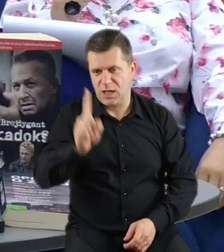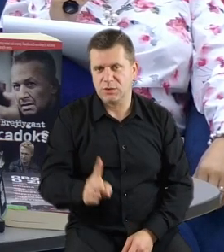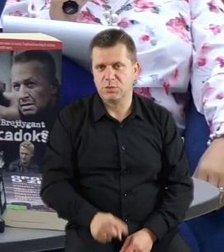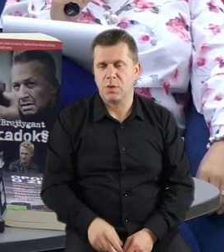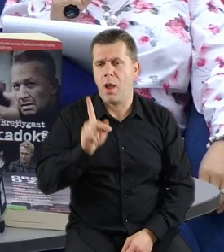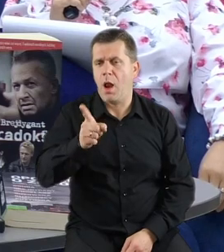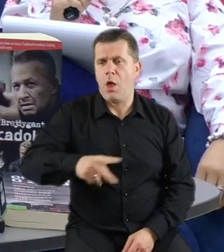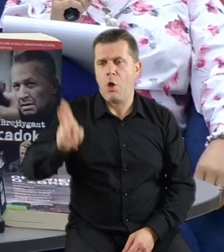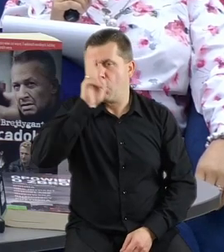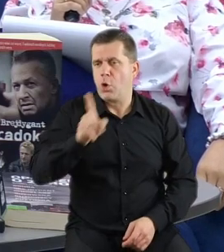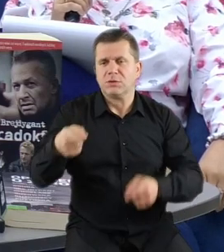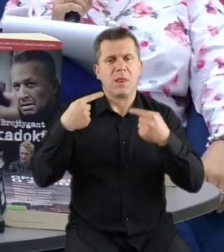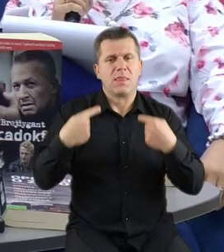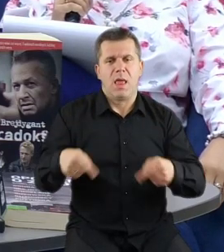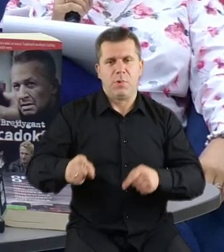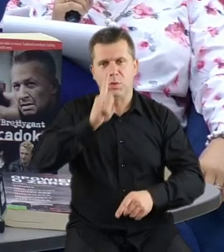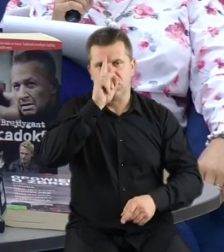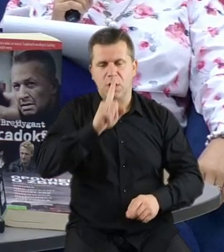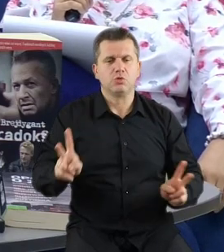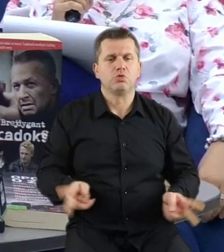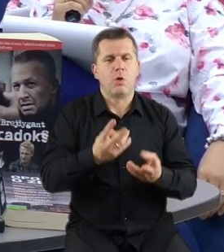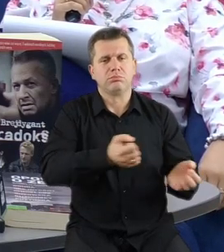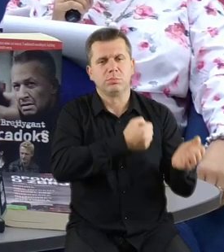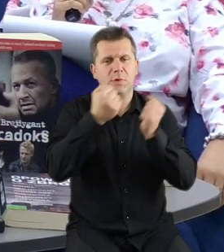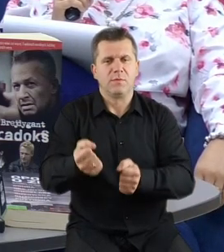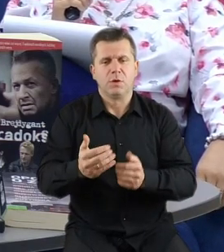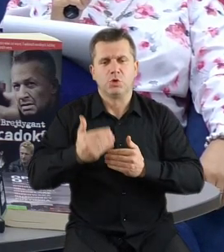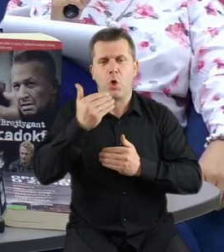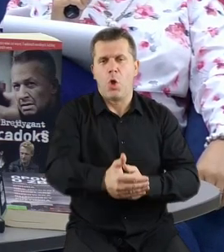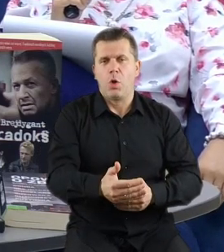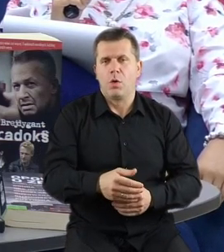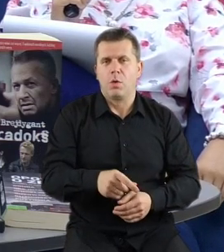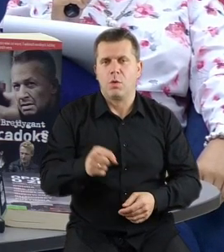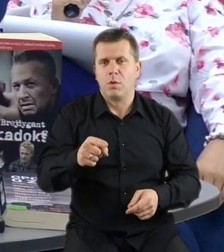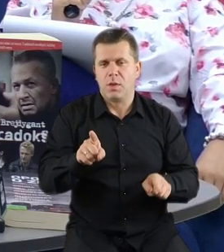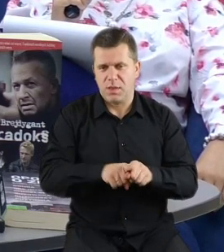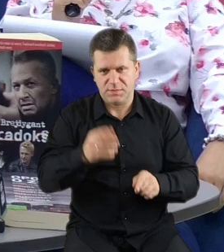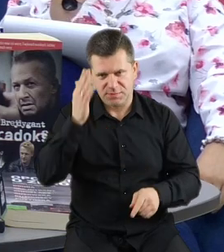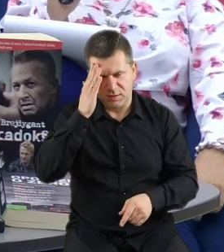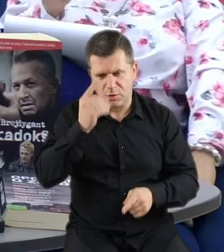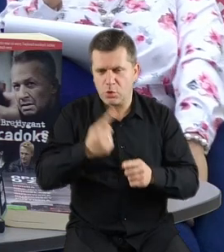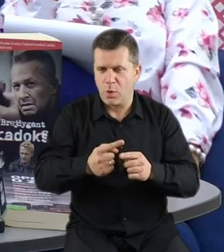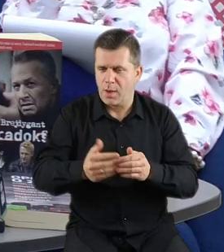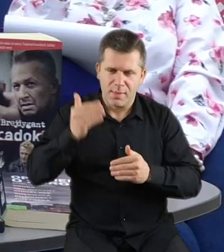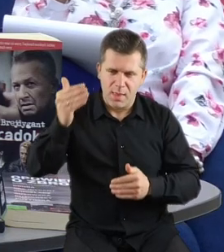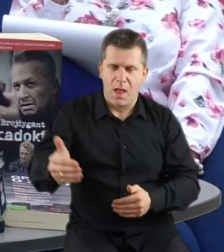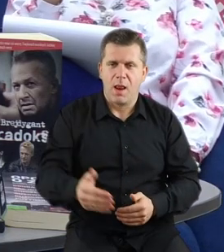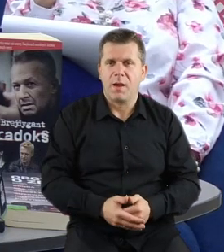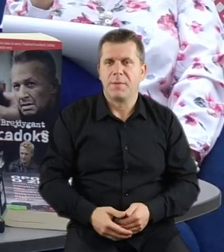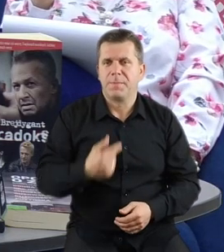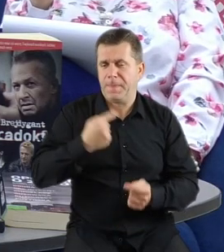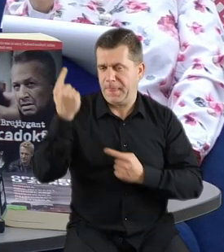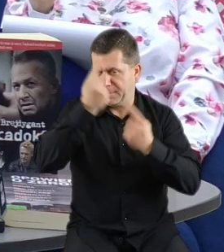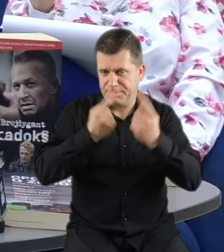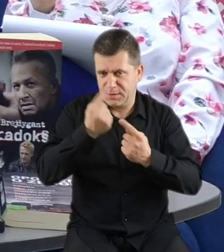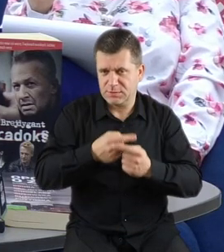Skarżyska. No, ale ci rodzice nie byli ze Skarżyska, no, ona ich wiozła skądś tam, ale z okolic, tak? To też by wiedzieli, że to nie, to jest troszkę dalej, ale